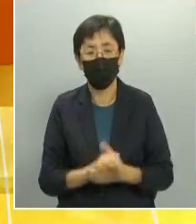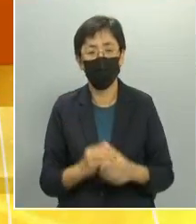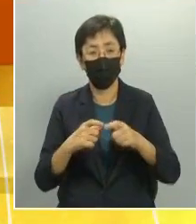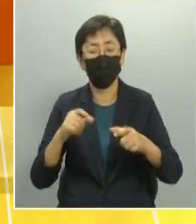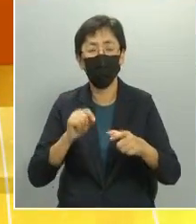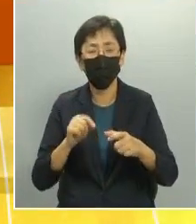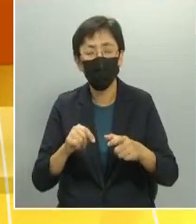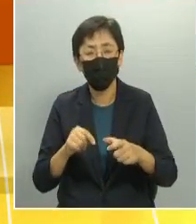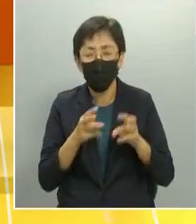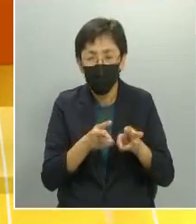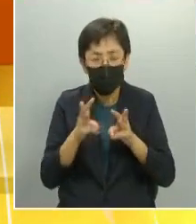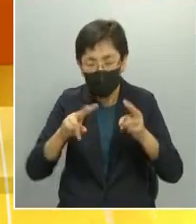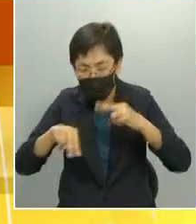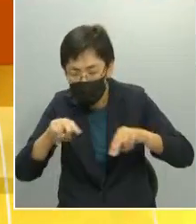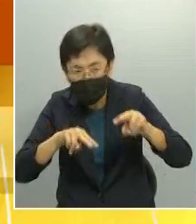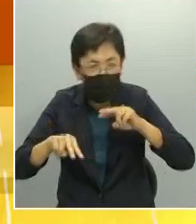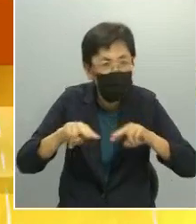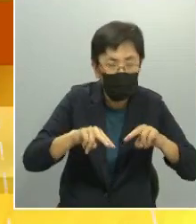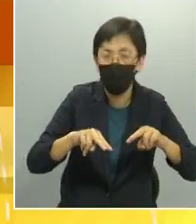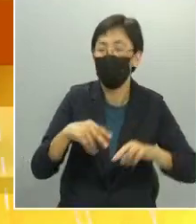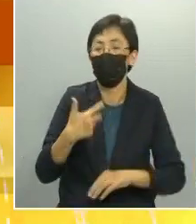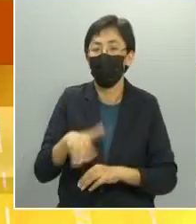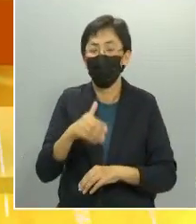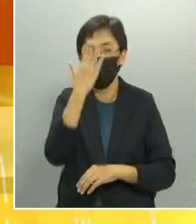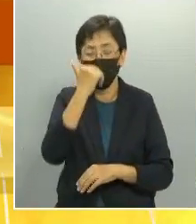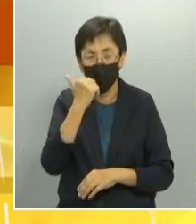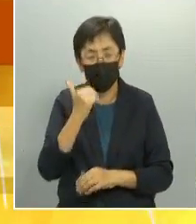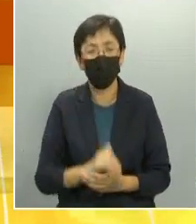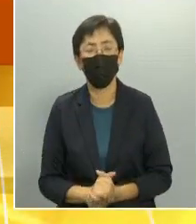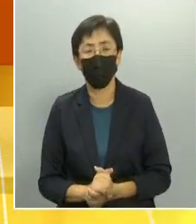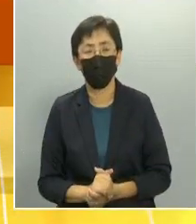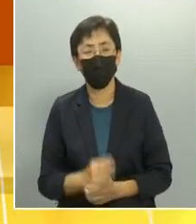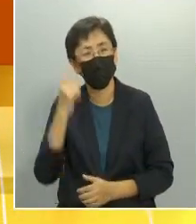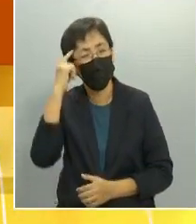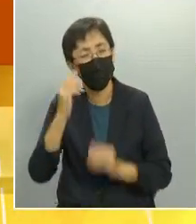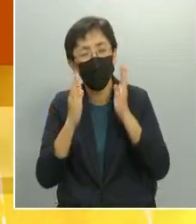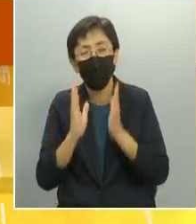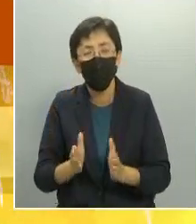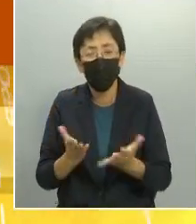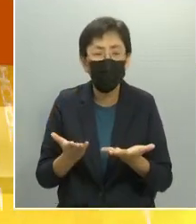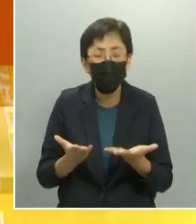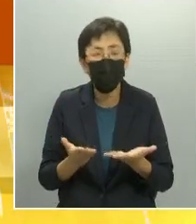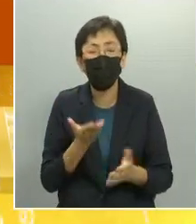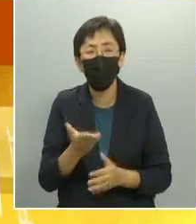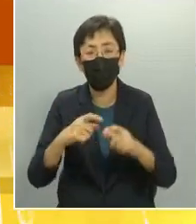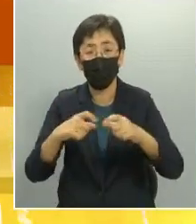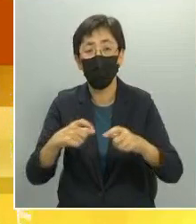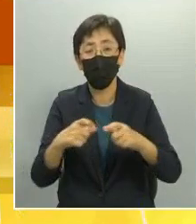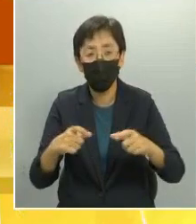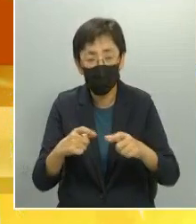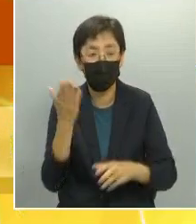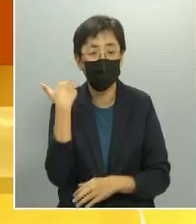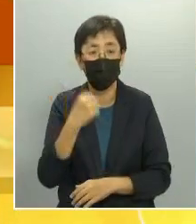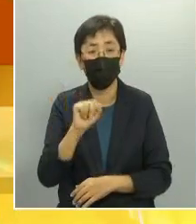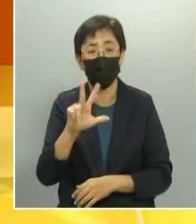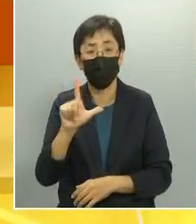อนในการกลั่นกรองเนี่ยมันจะเข้มงวดมากขึ้นแต่ทำไมตัวเลขคาดการจำนวนคนที่มาขอรับบัตรประเภทนี้จากเดิม13